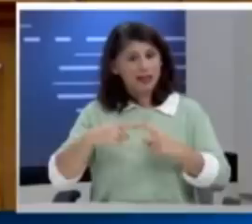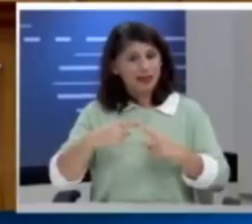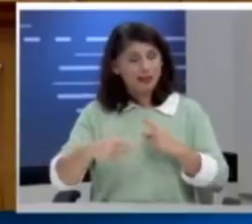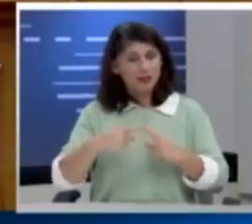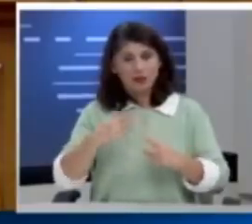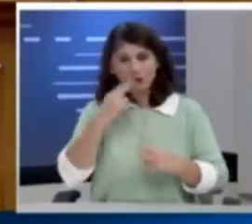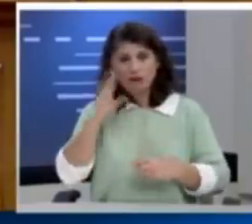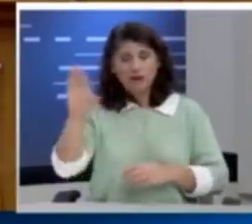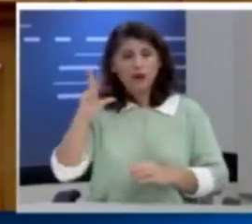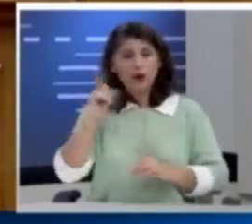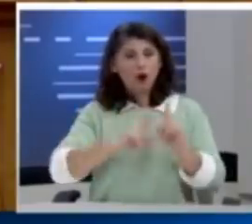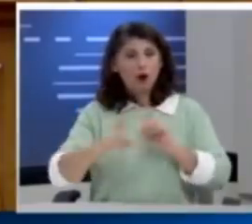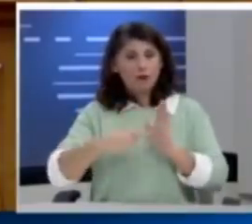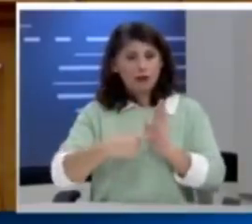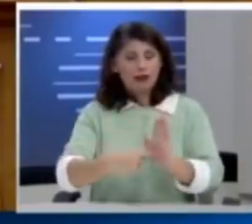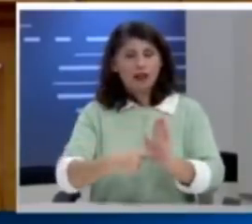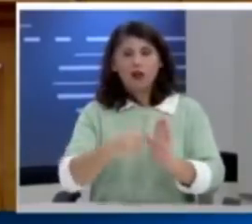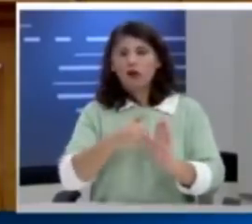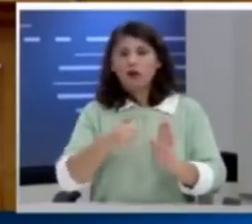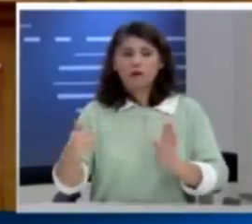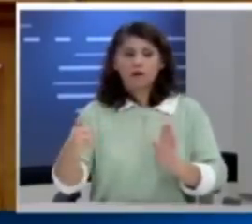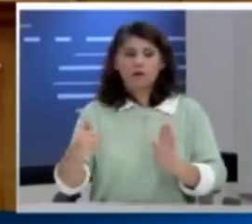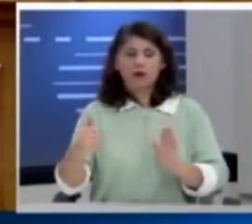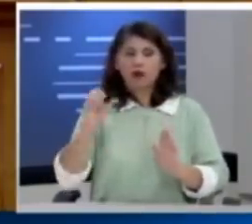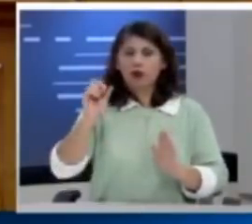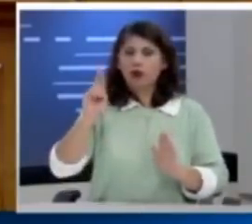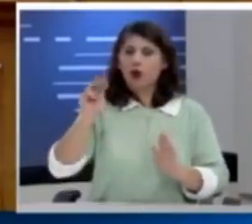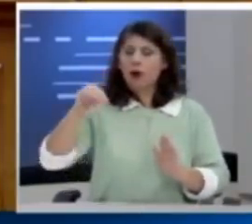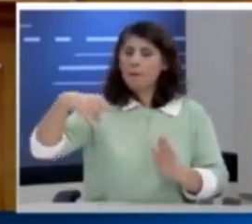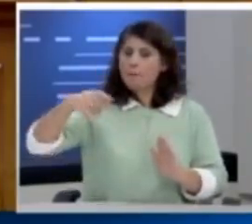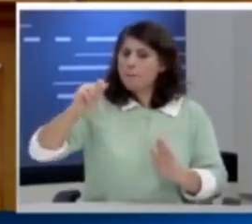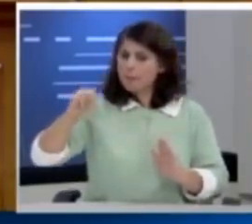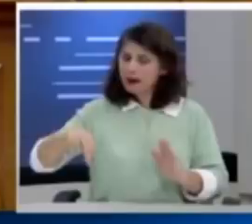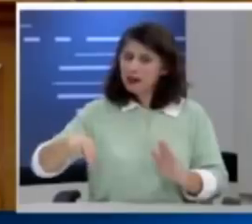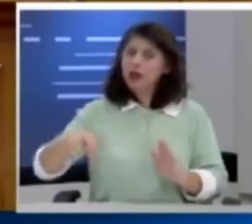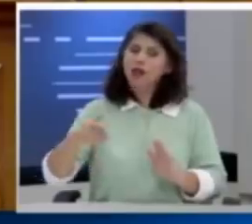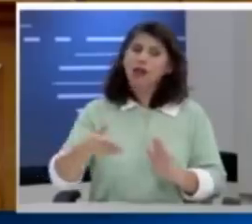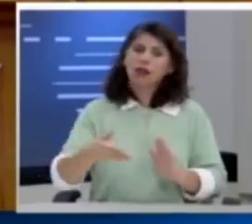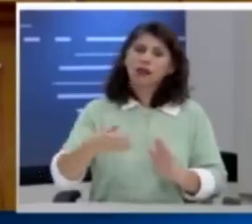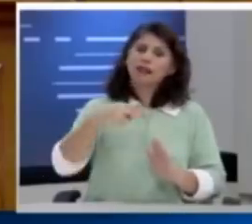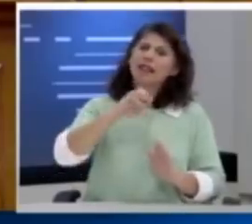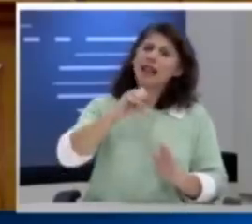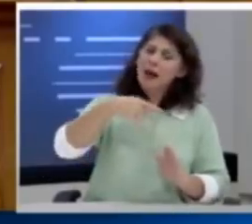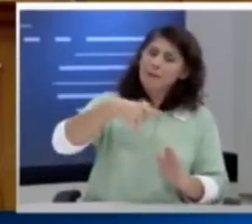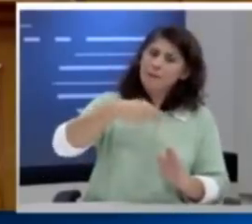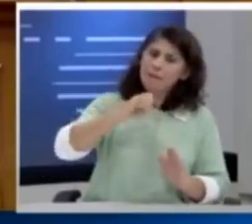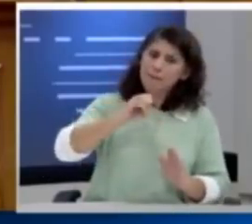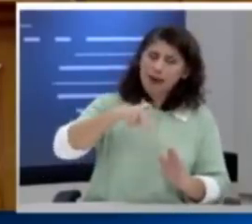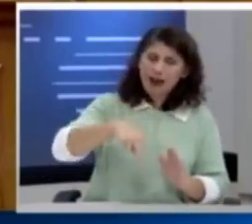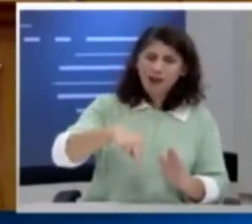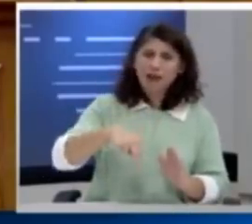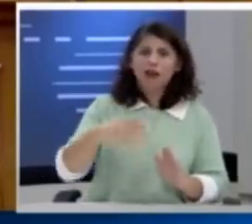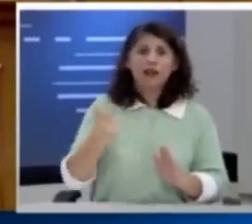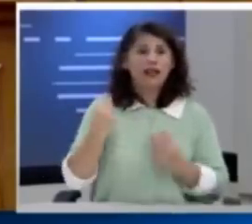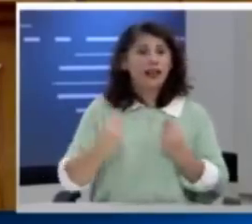φασισμού όσοι δείχνουν μόνο τη Λεπέν ή τον Όρμπαν και την ίδια στιγμή έχουν γίνει οι καλύτεροι φίλοι